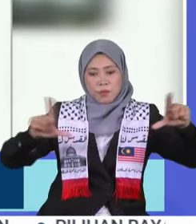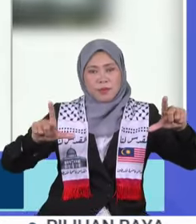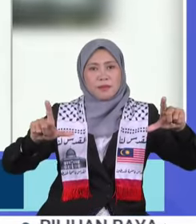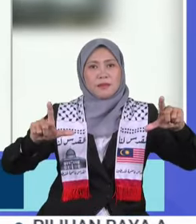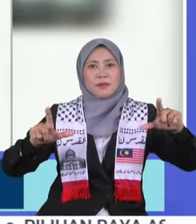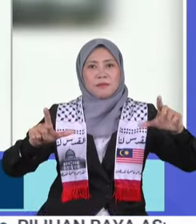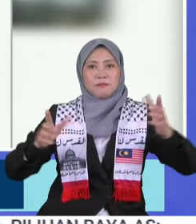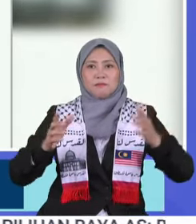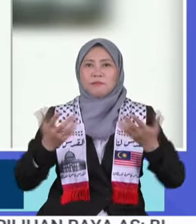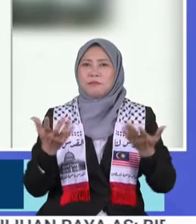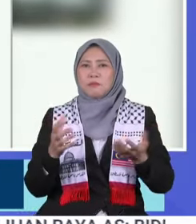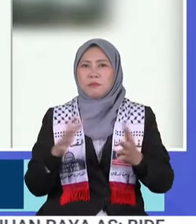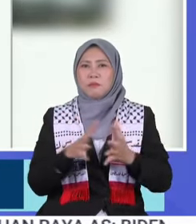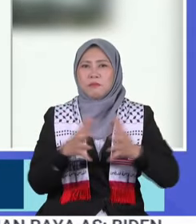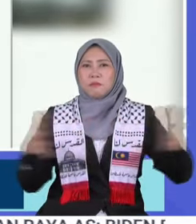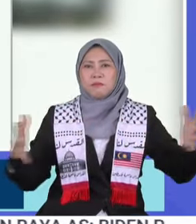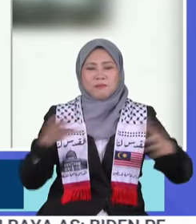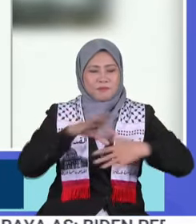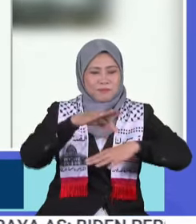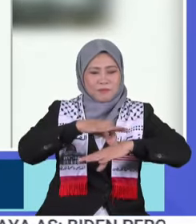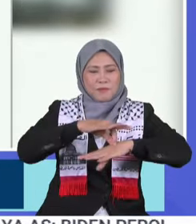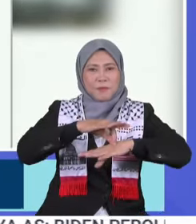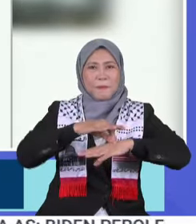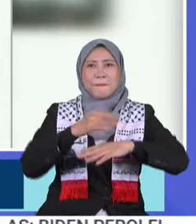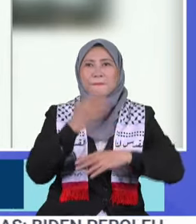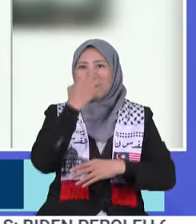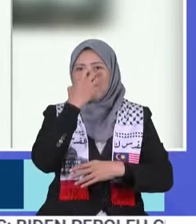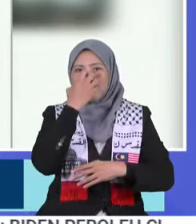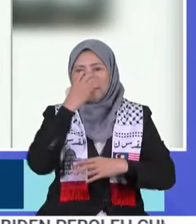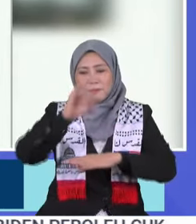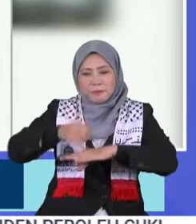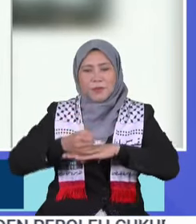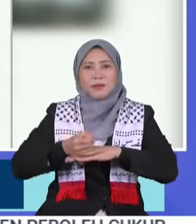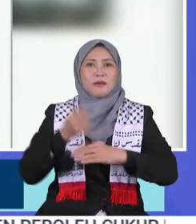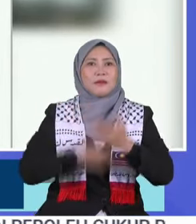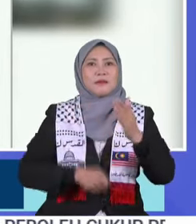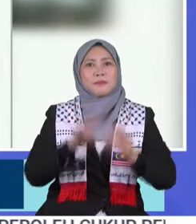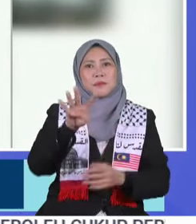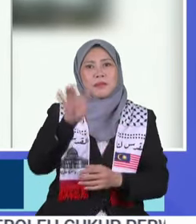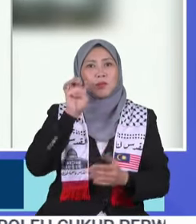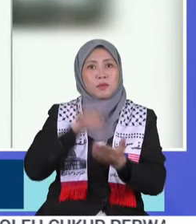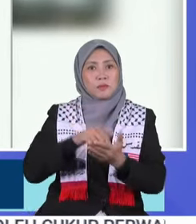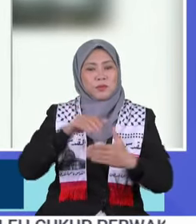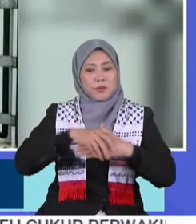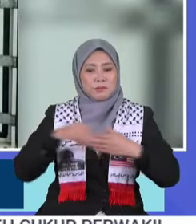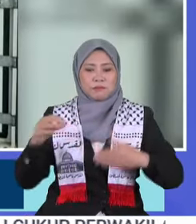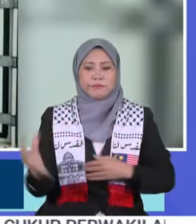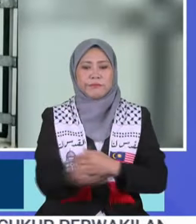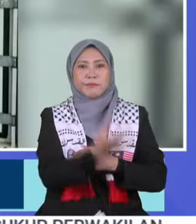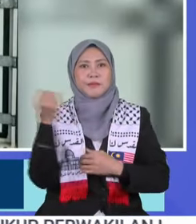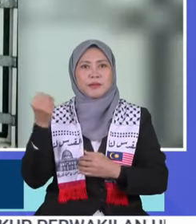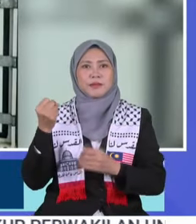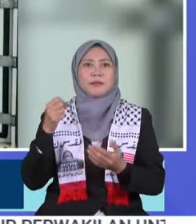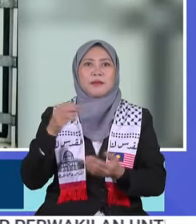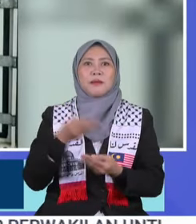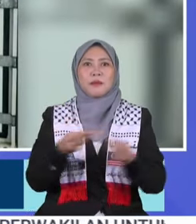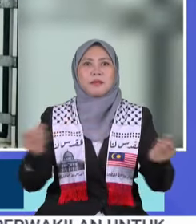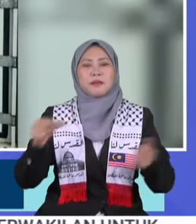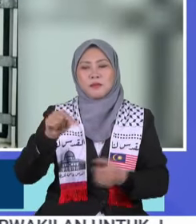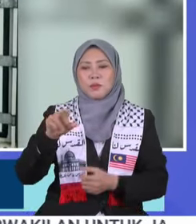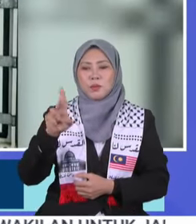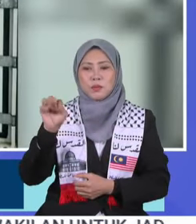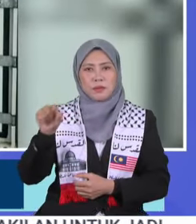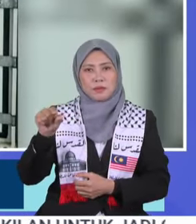membawa muatan 25 tan daging babi import bernilai RM400,000 disita di Pelabuhan Pasir Gudang semalam.